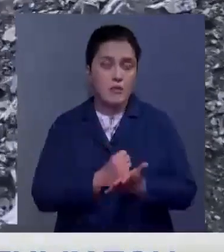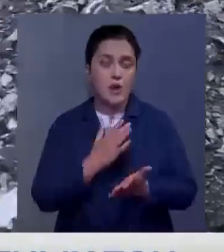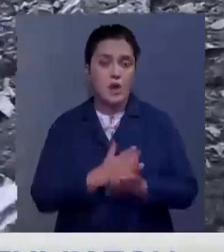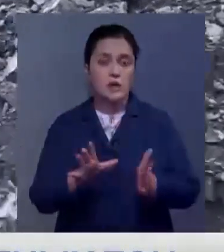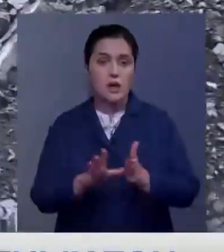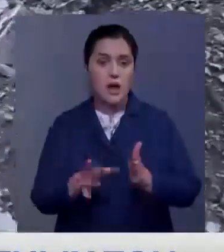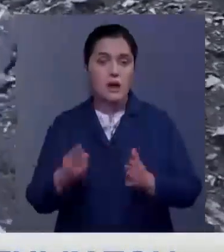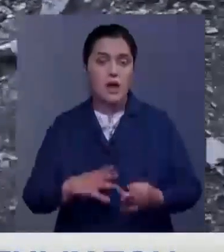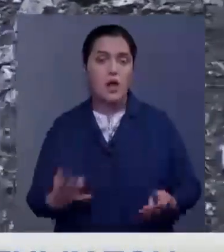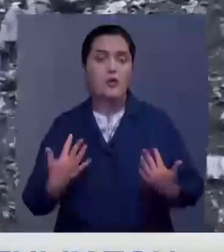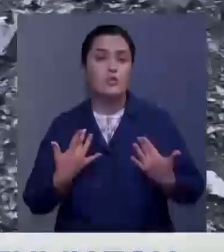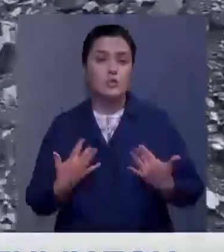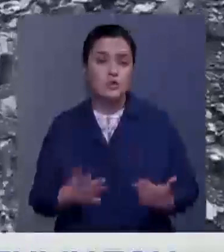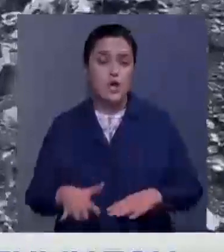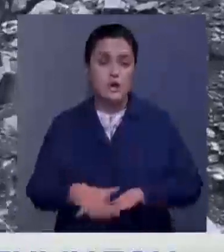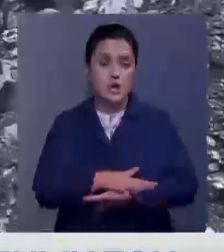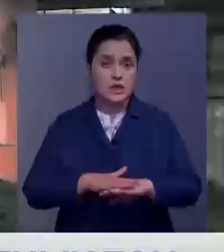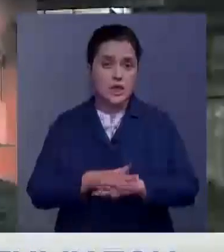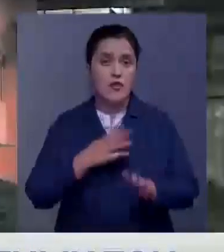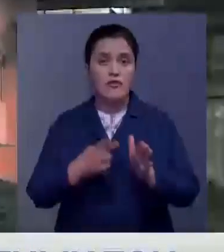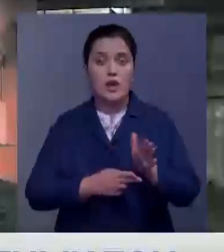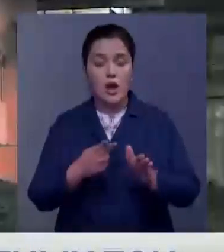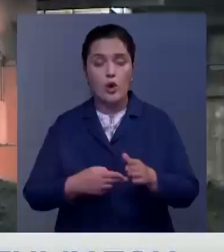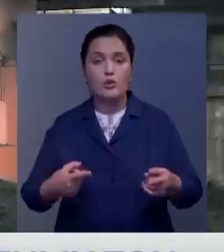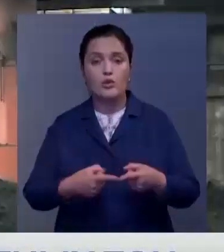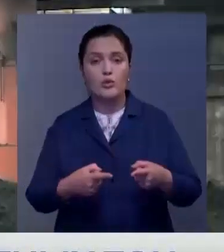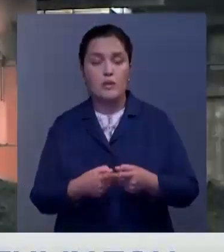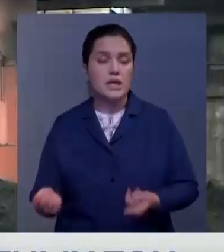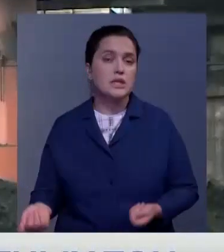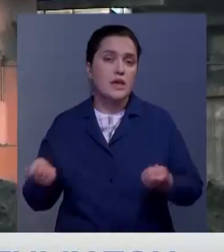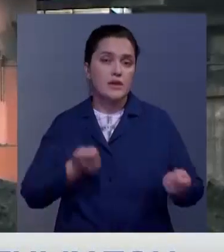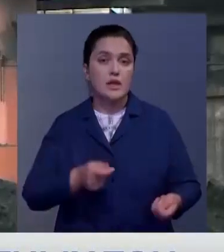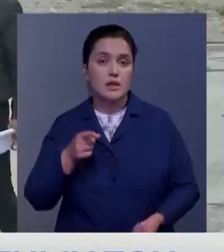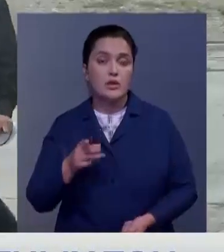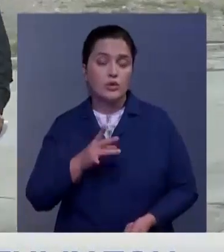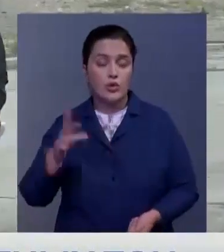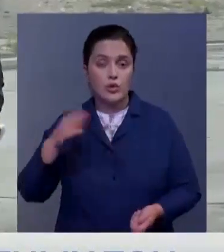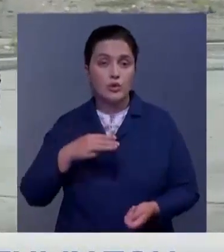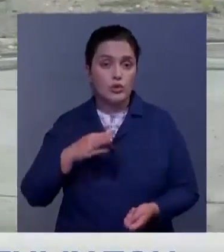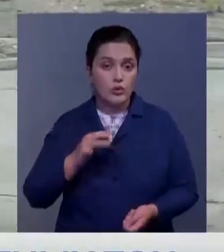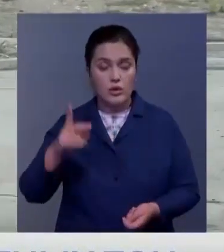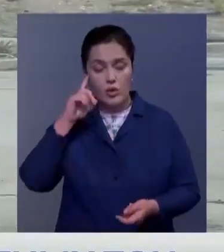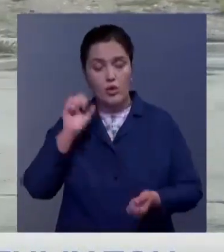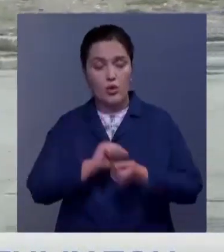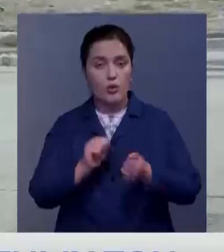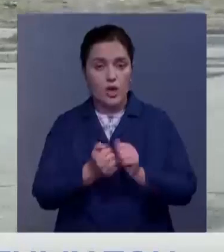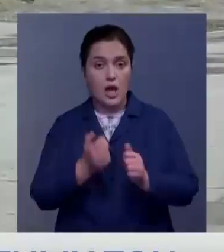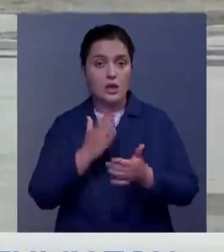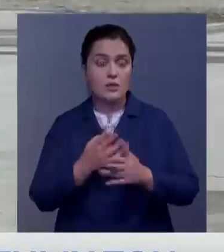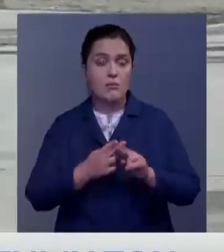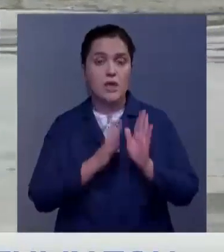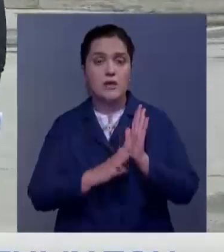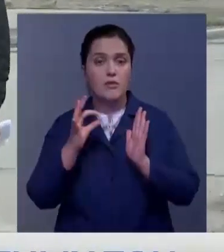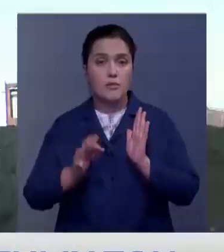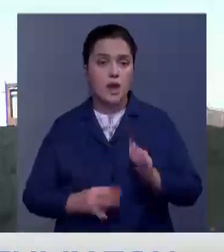нужд населения в железнодорожные тупики городов и районов завезли свыше 1000 тонн угля. Это 90% необходимого на